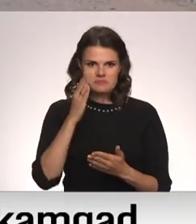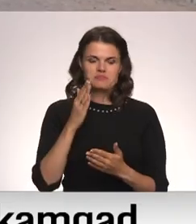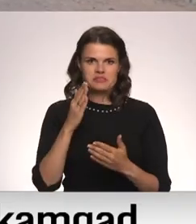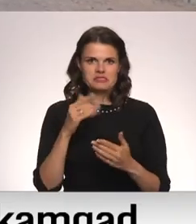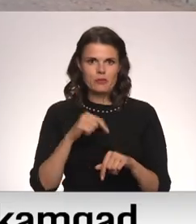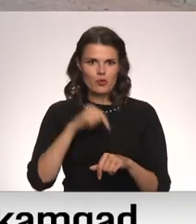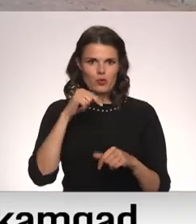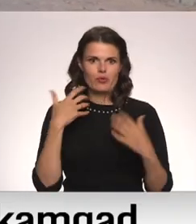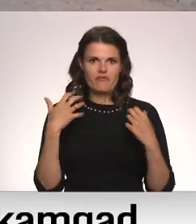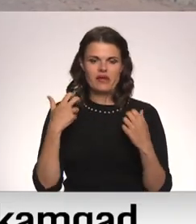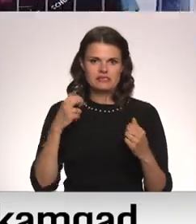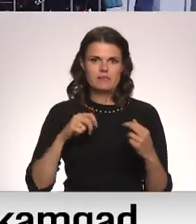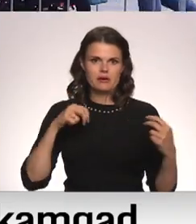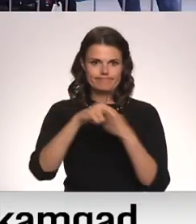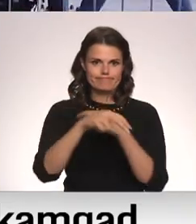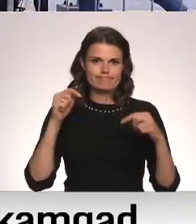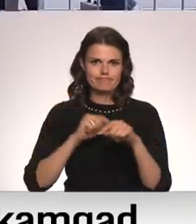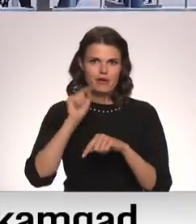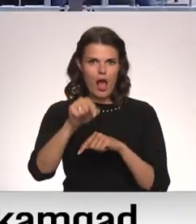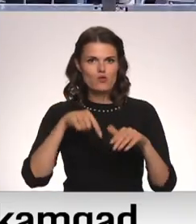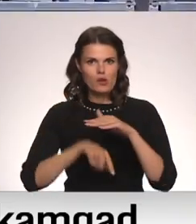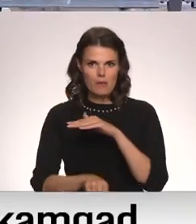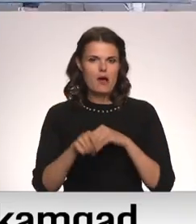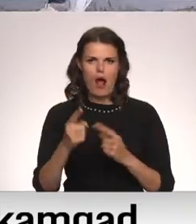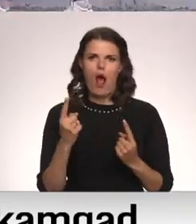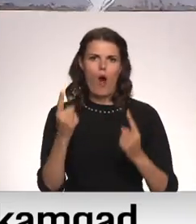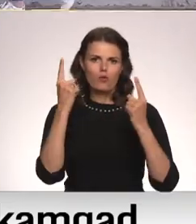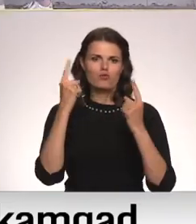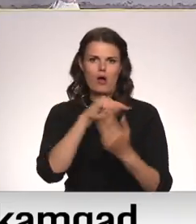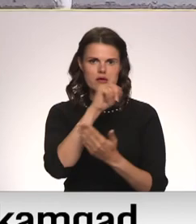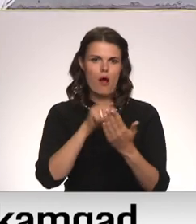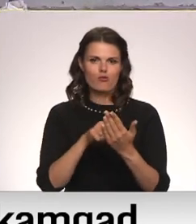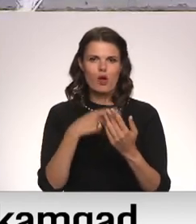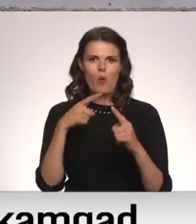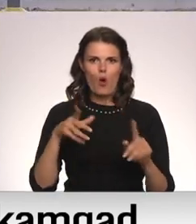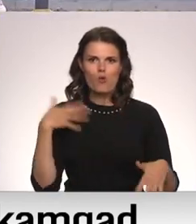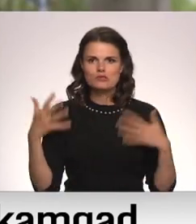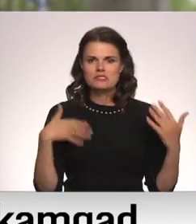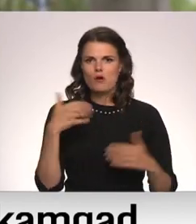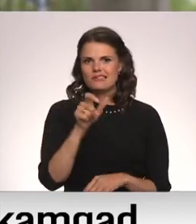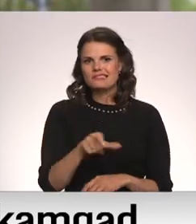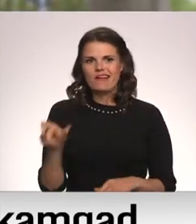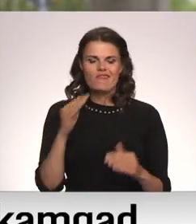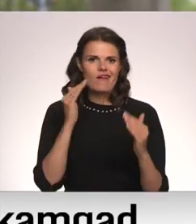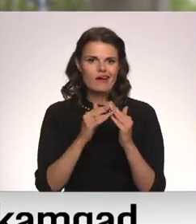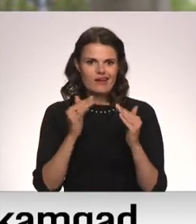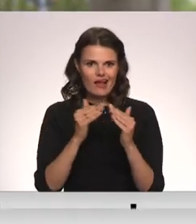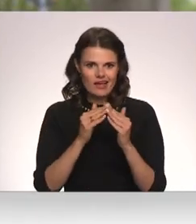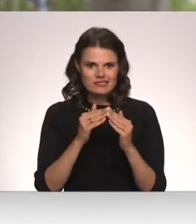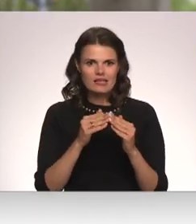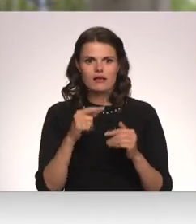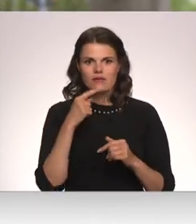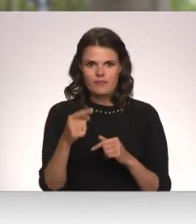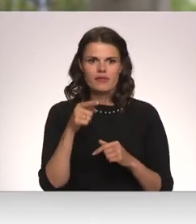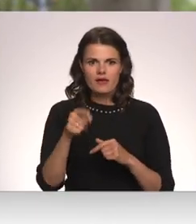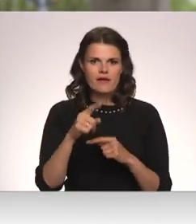pa tām. Tie ir šobrīd vieni no aktuālākajiem jautājumiem, par ko Rēzeknē ceļ trauksmi iedzīvotāji. Šitie te maisi lielāki un lielāki